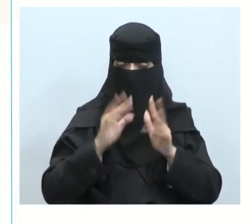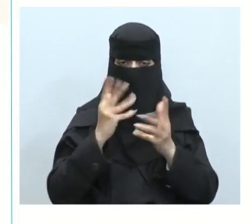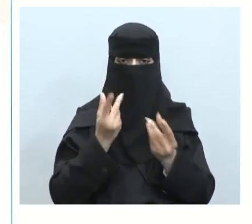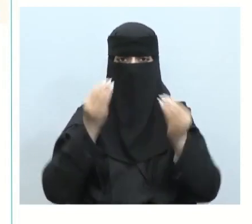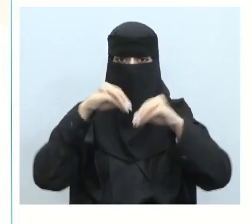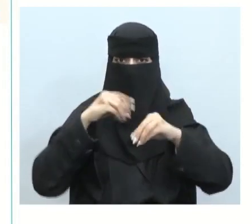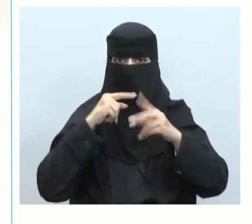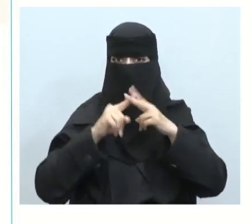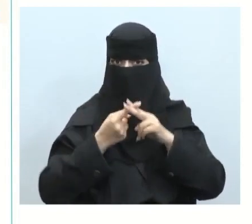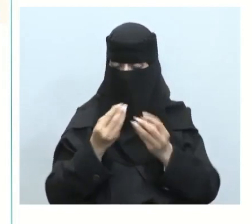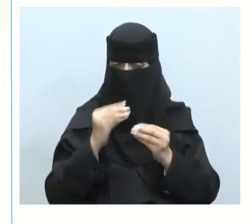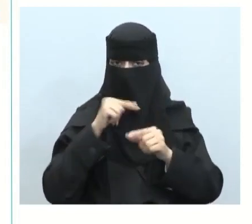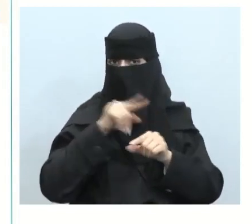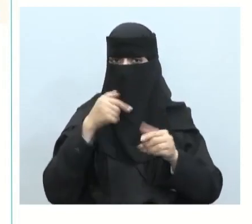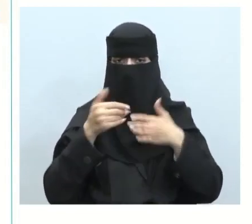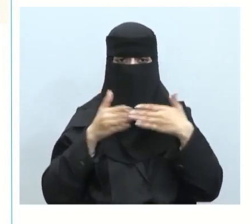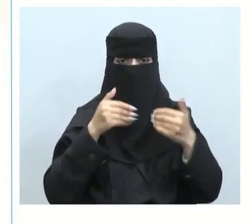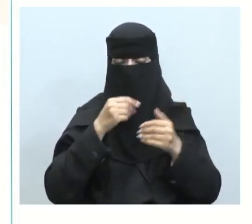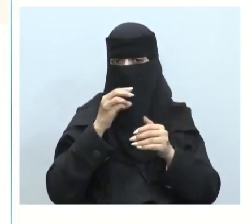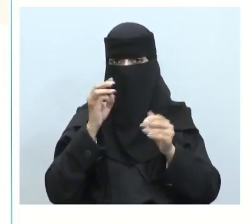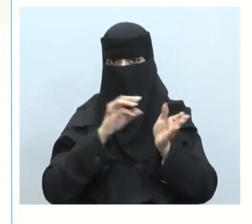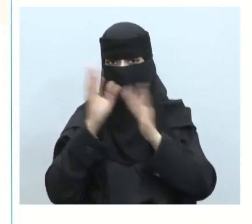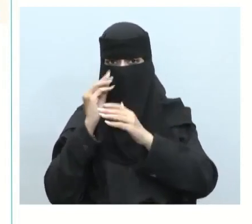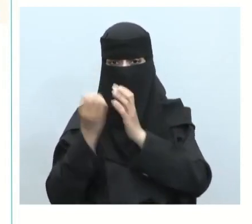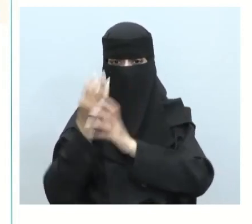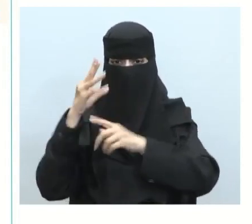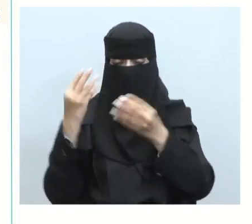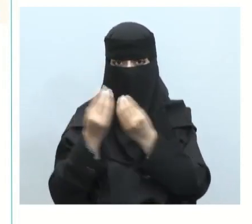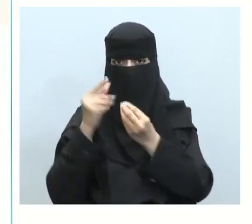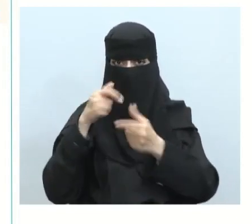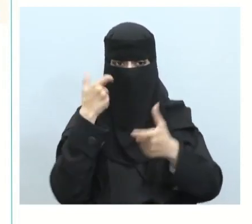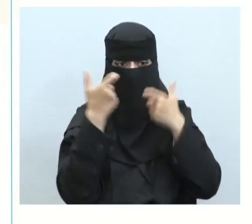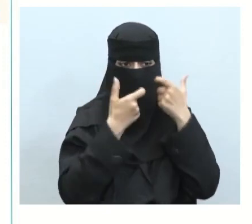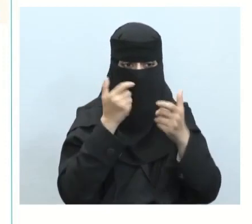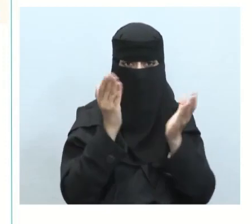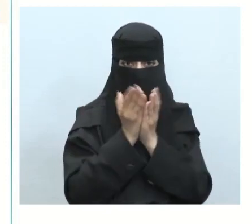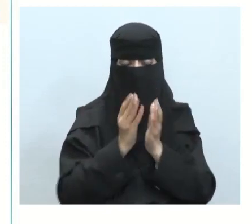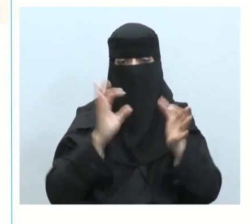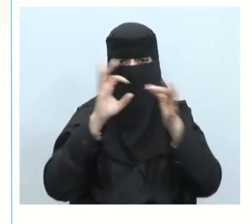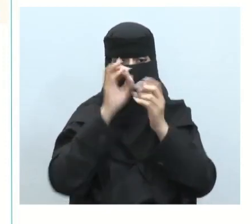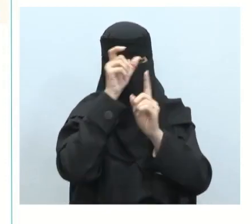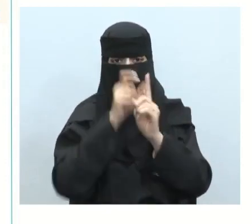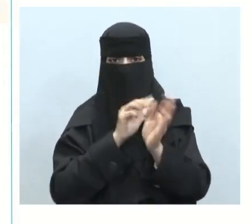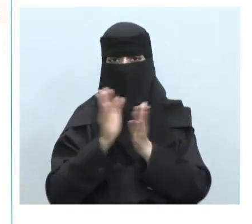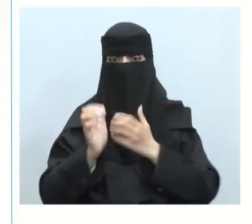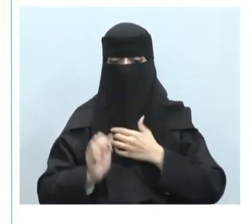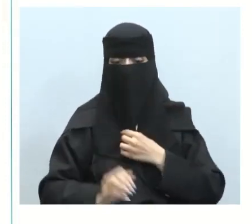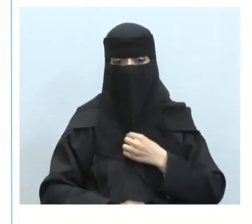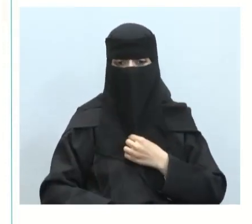الانتاج دون الاعتبارات الاخرى التي ظهرت مع نظريات الاخرى كالعلاقات الانسانيه